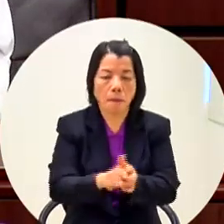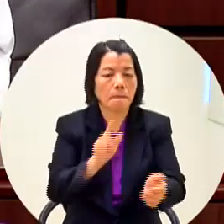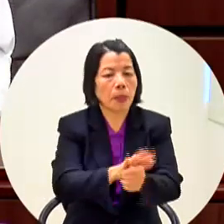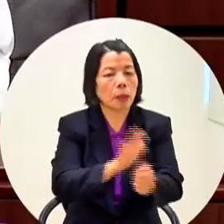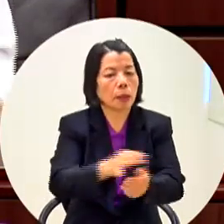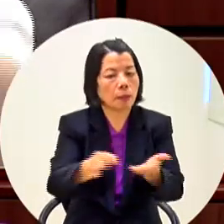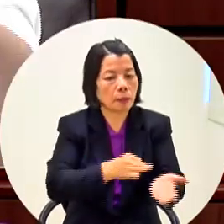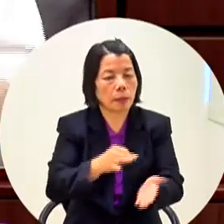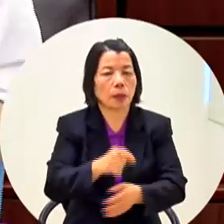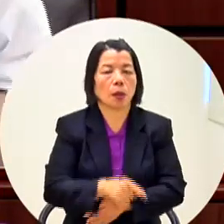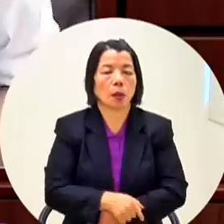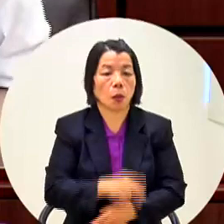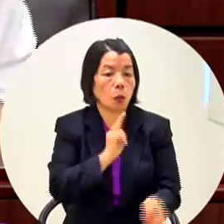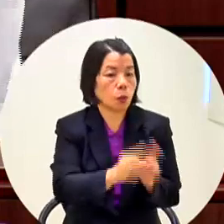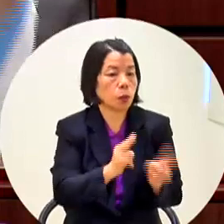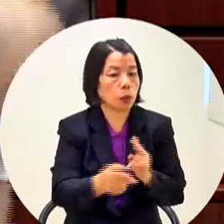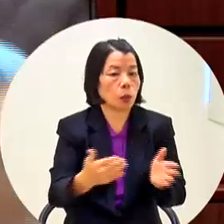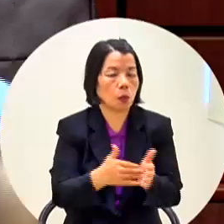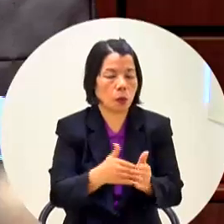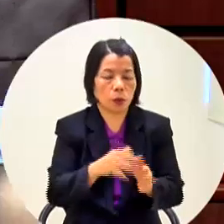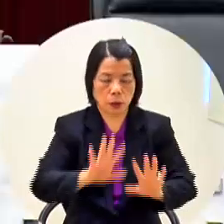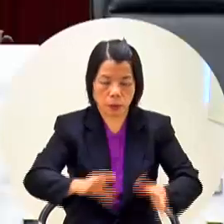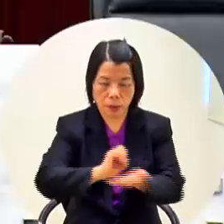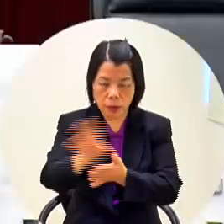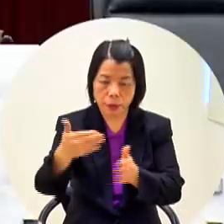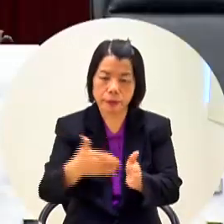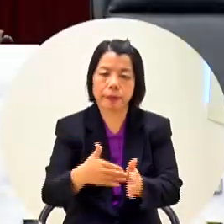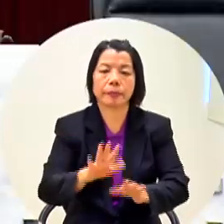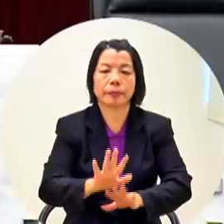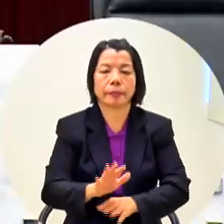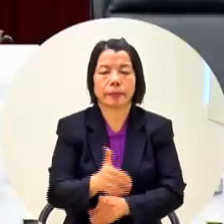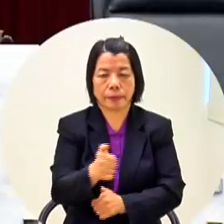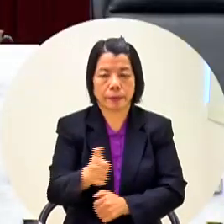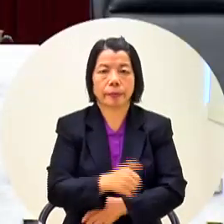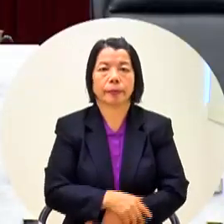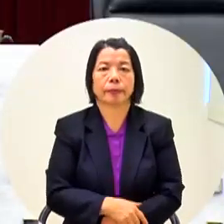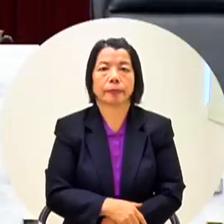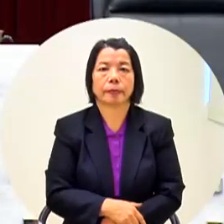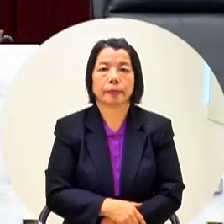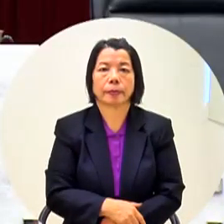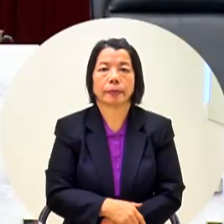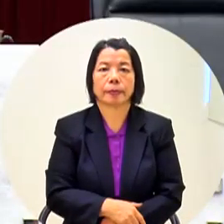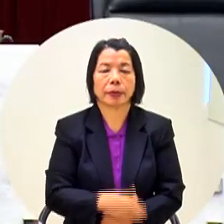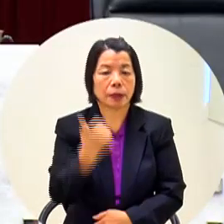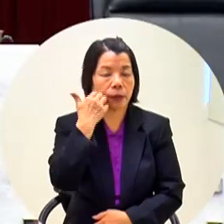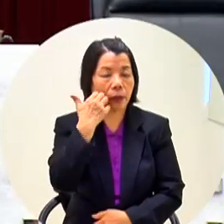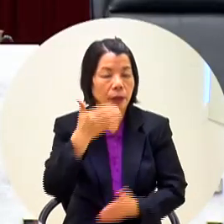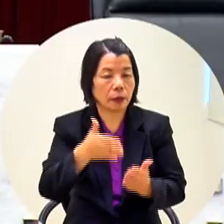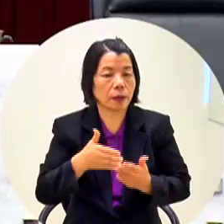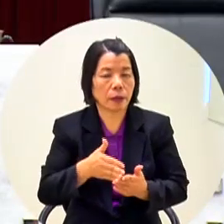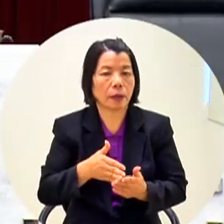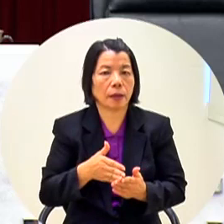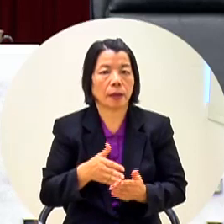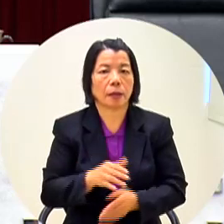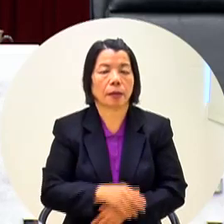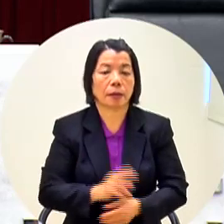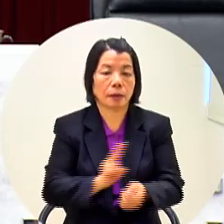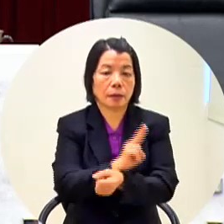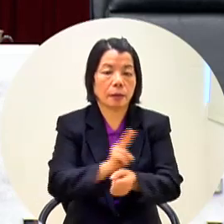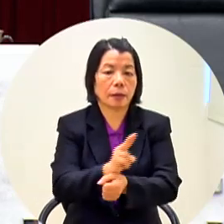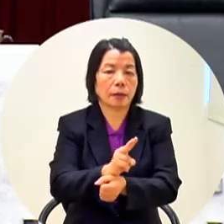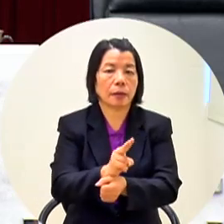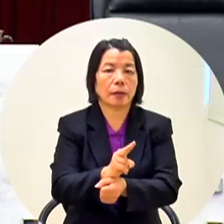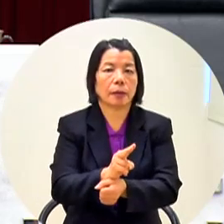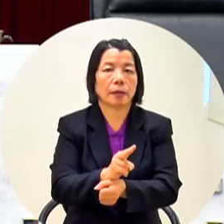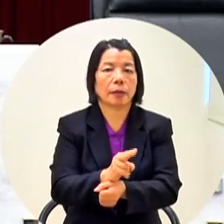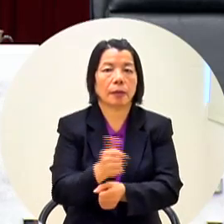我都已经交代了，特别跟范议员报告，谢谢。 接着我们哪一位议员要发言？林宇凯议员请发言。 好，